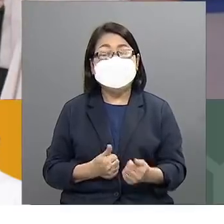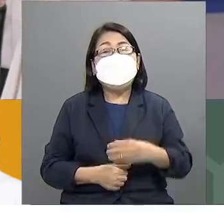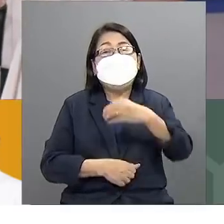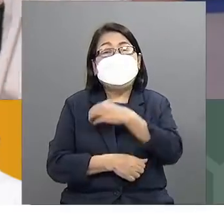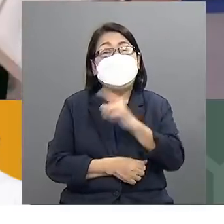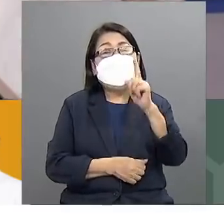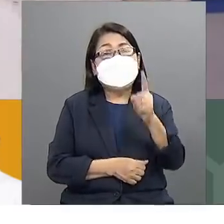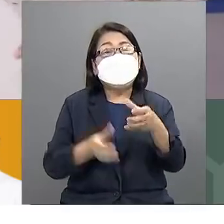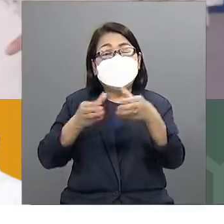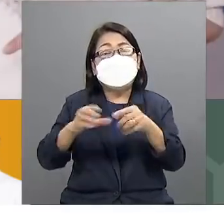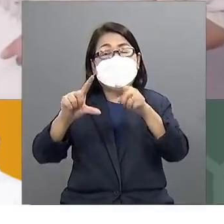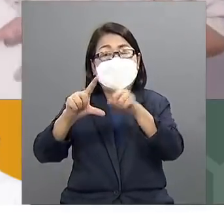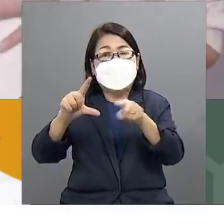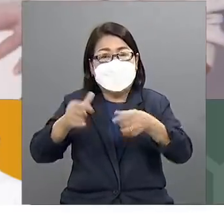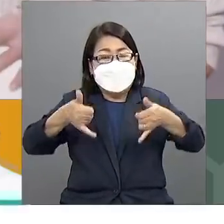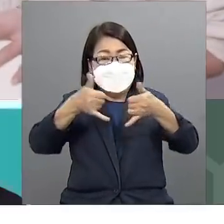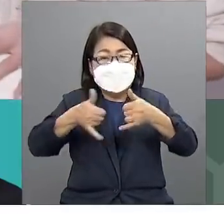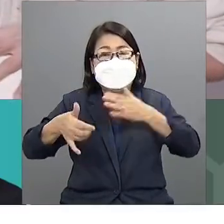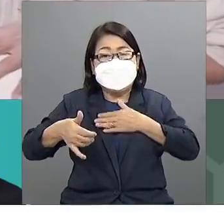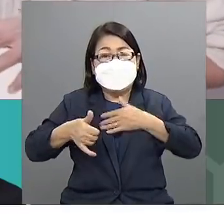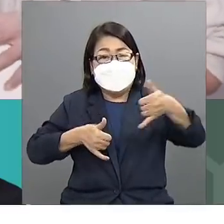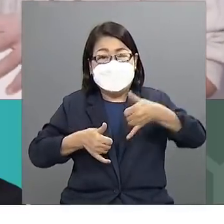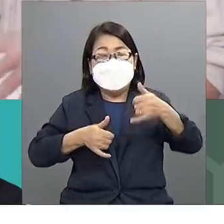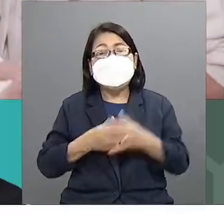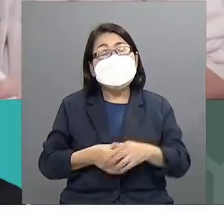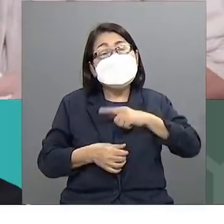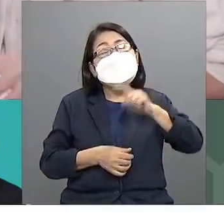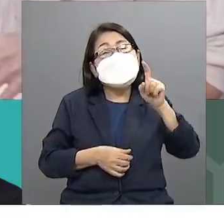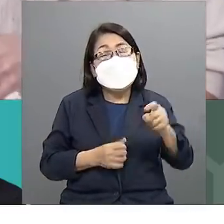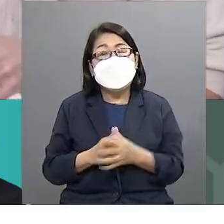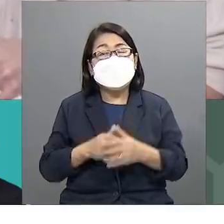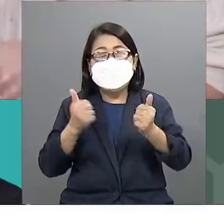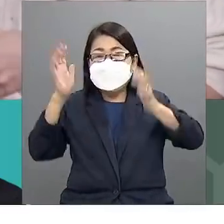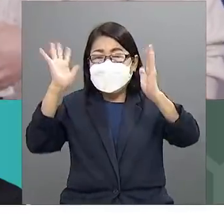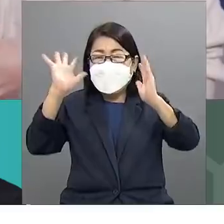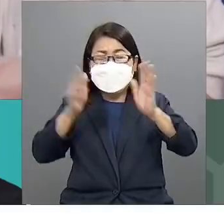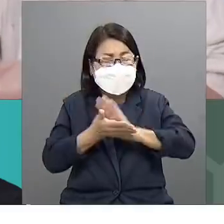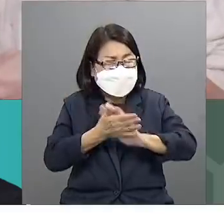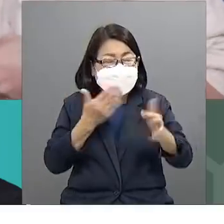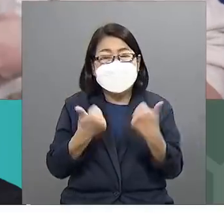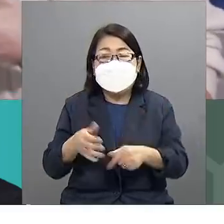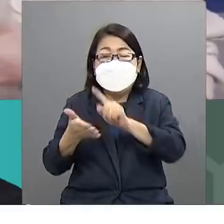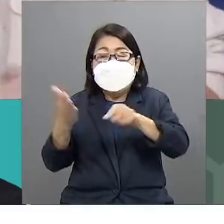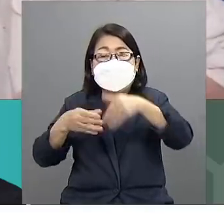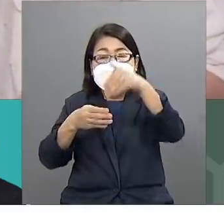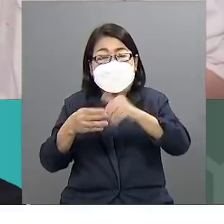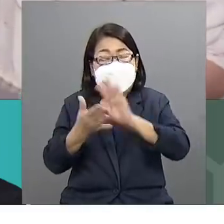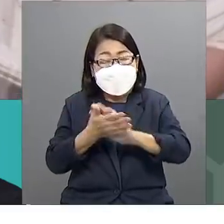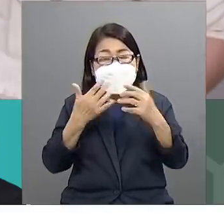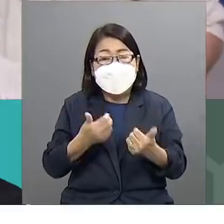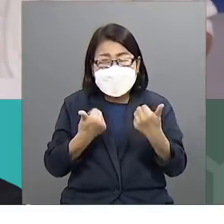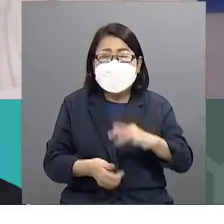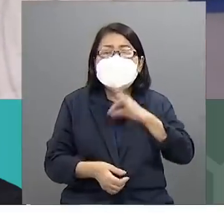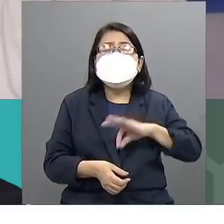ไปอยู่กับดิฉันแล้วค่ะต้องถามแบบนี้คะว่าอาจยาแรงไปแล้วลงคะแนนเสียงไปแล้วหน้าจากนี้เนี่ยกดดันไหมค่ะหนูซึ่งรู้สึก